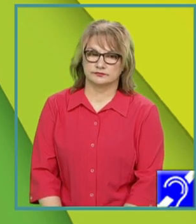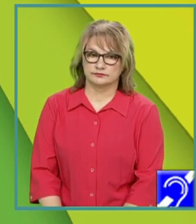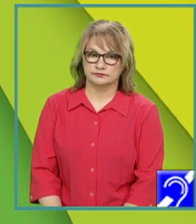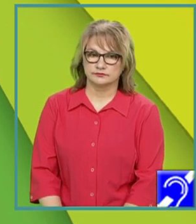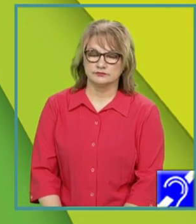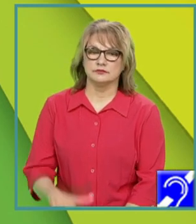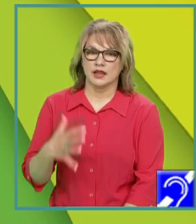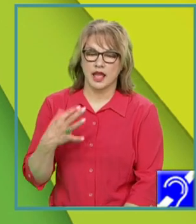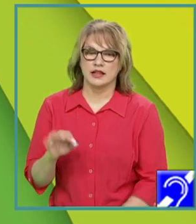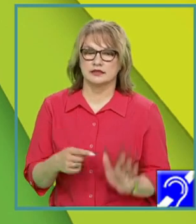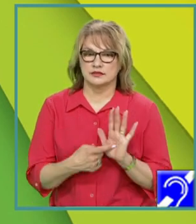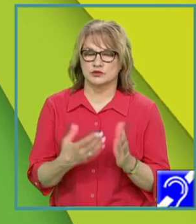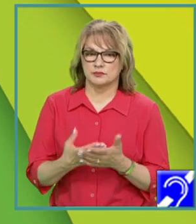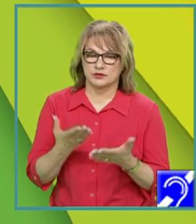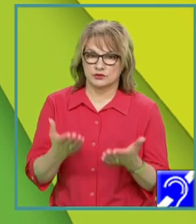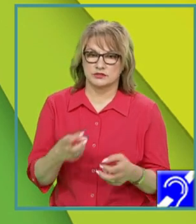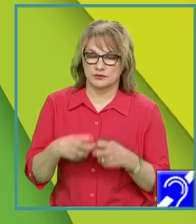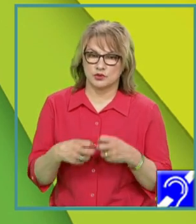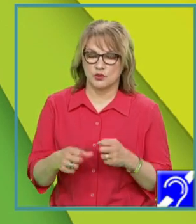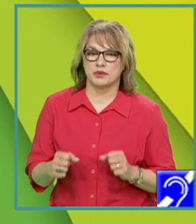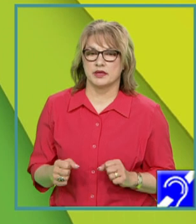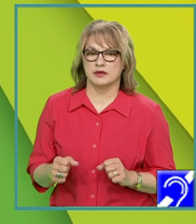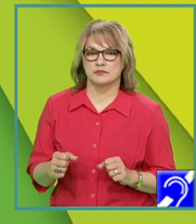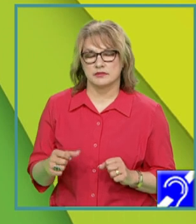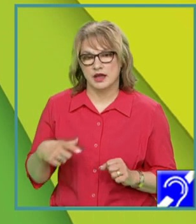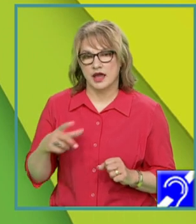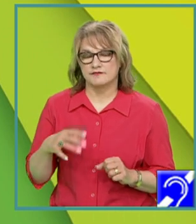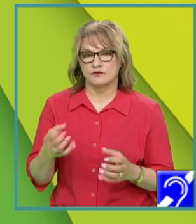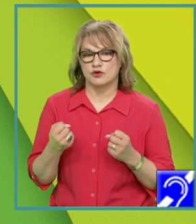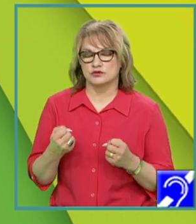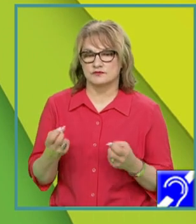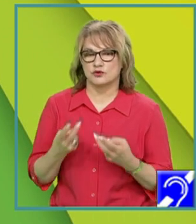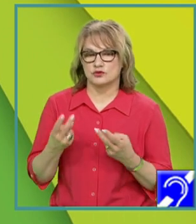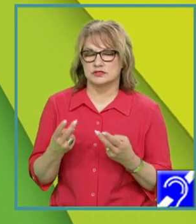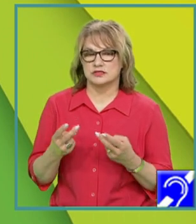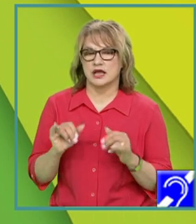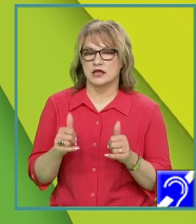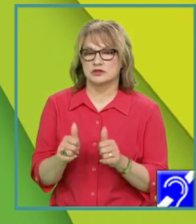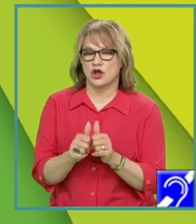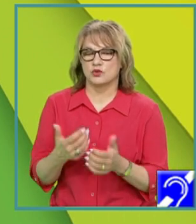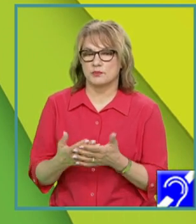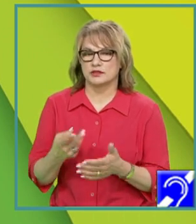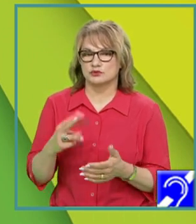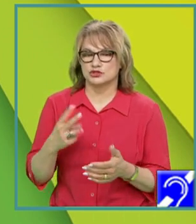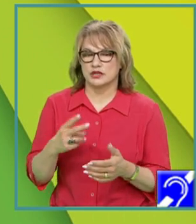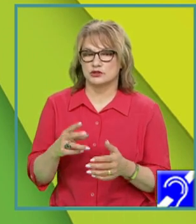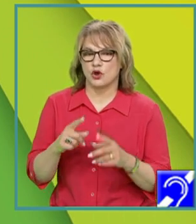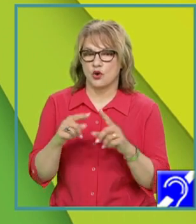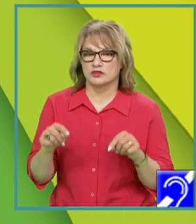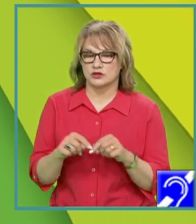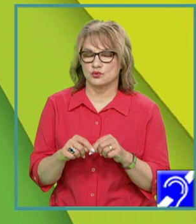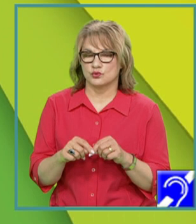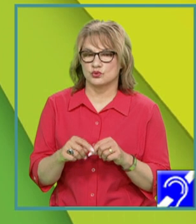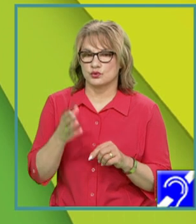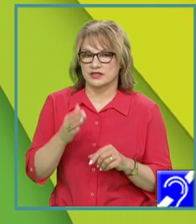pentru această problemă ar fi fost folosind cazurile de congruență pentru cele două triunghiuri dreptunghice